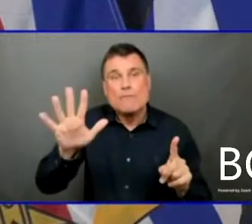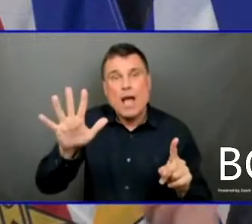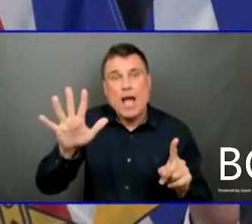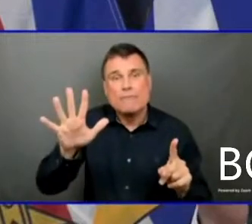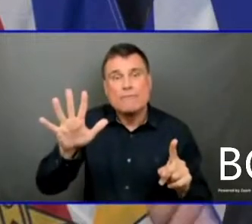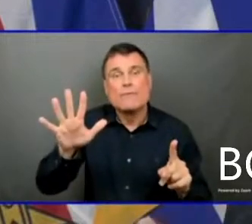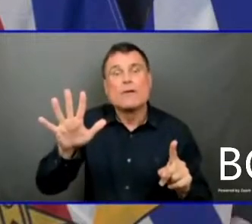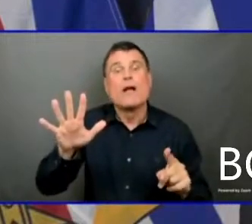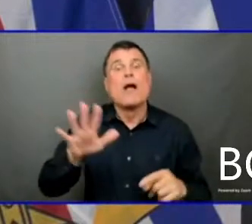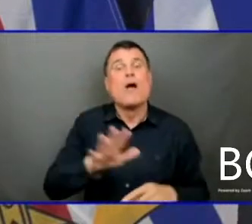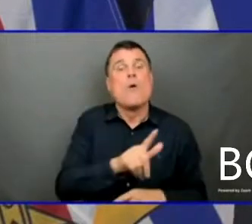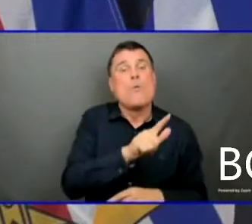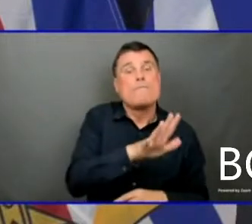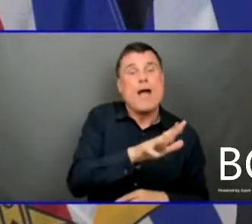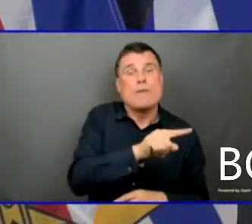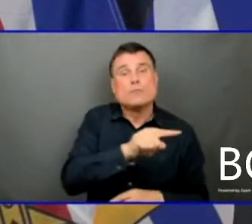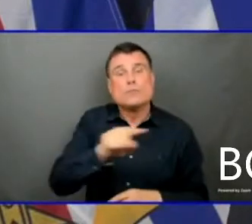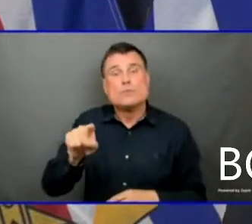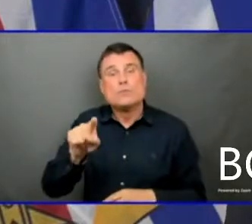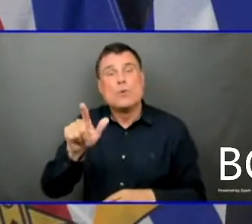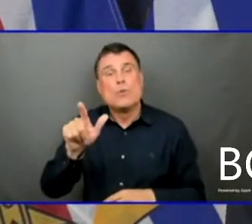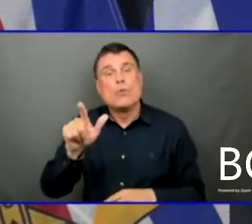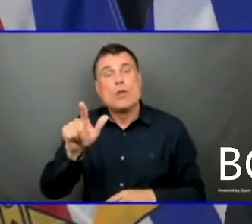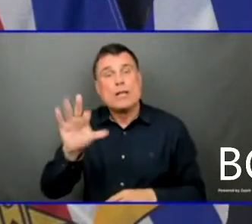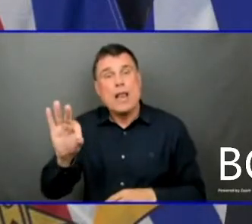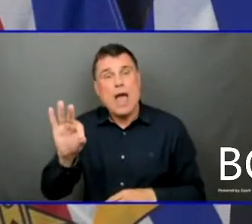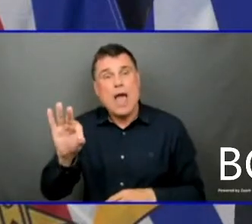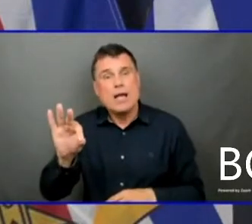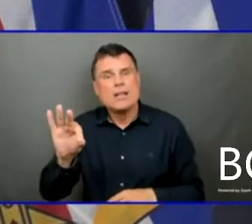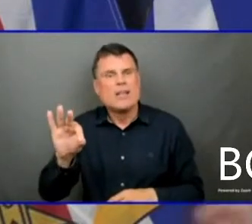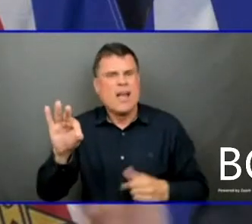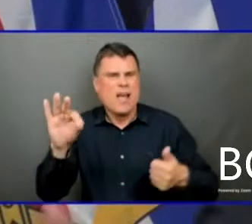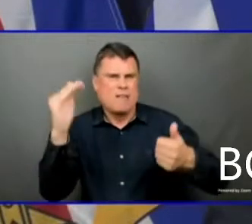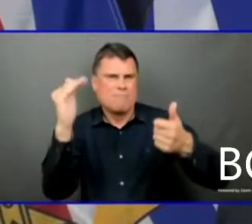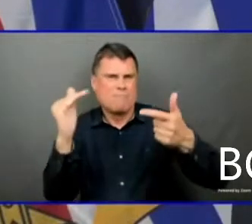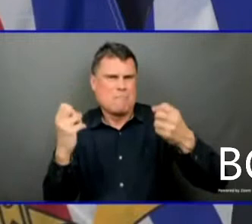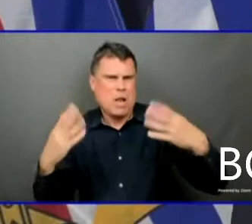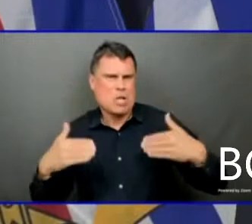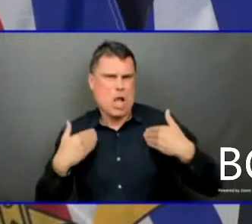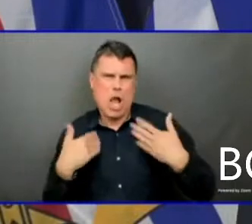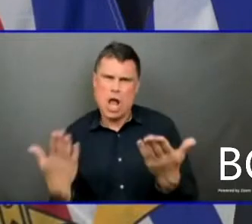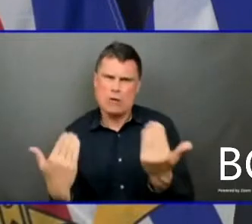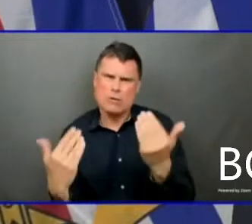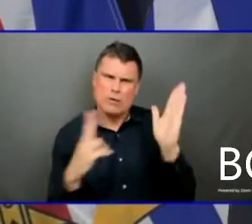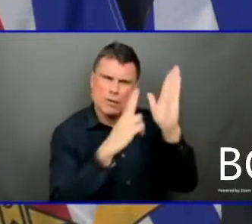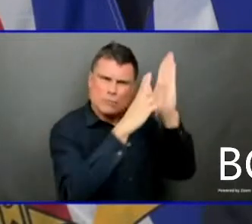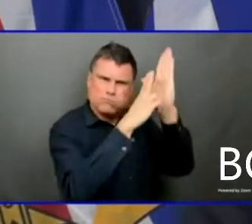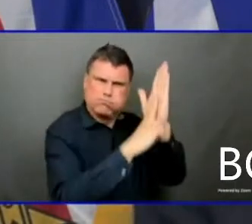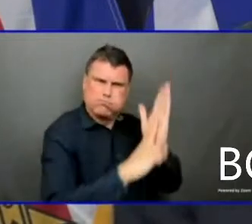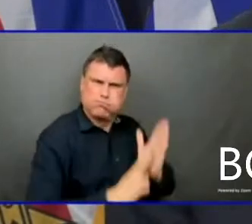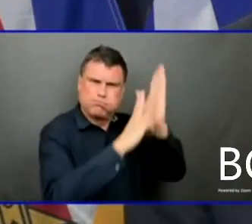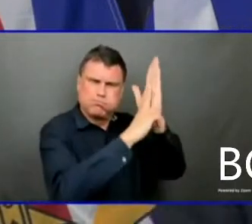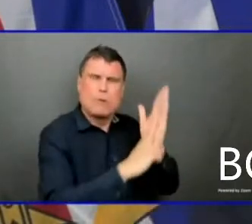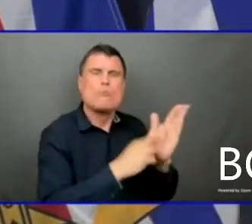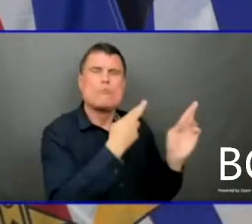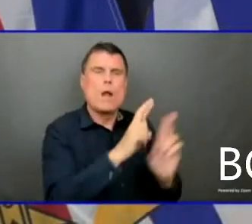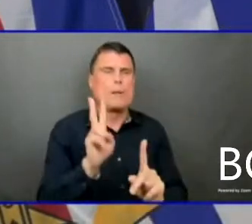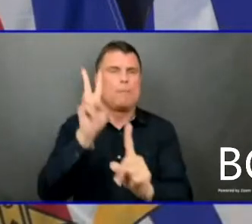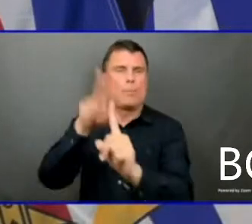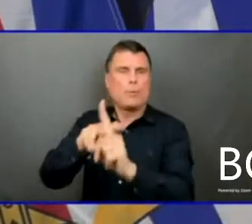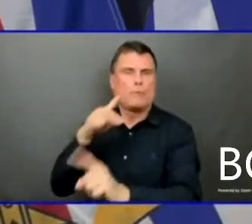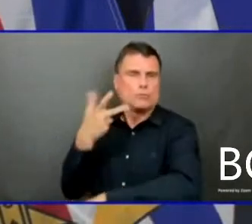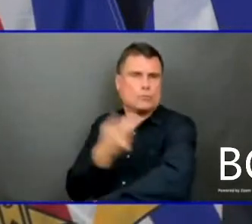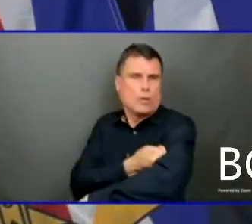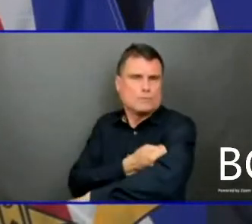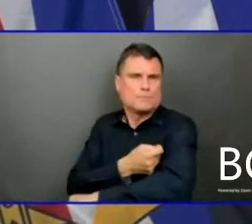超过以上已经注册了所以现在已经不存在说年龄什么年龄了，现在是都可以